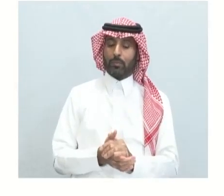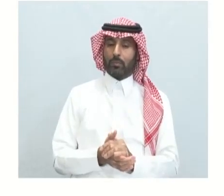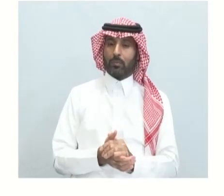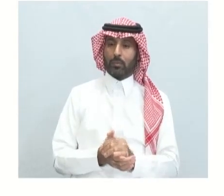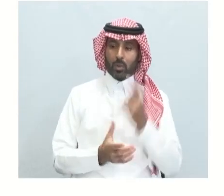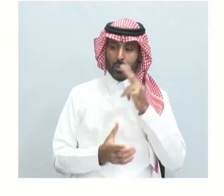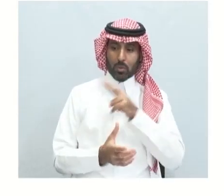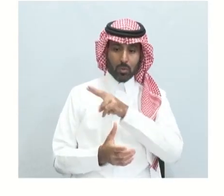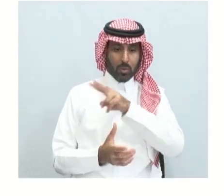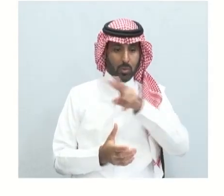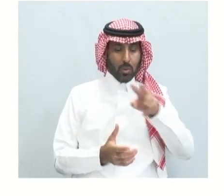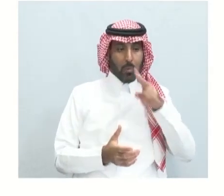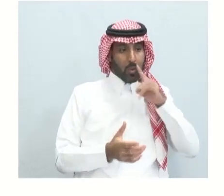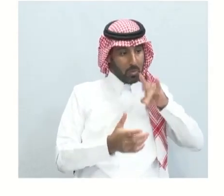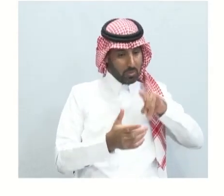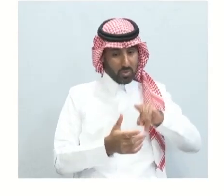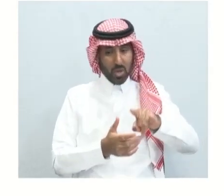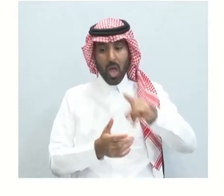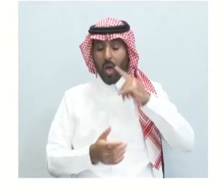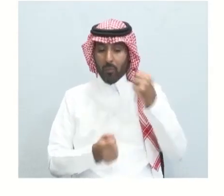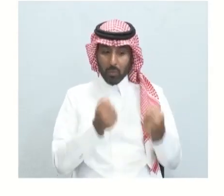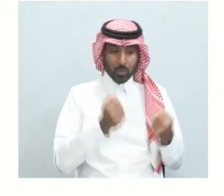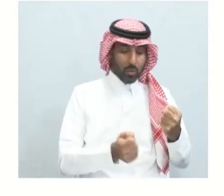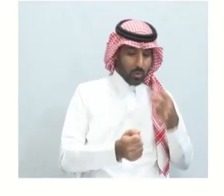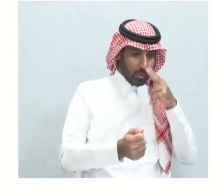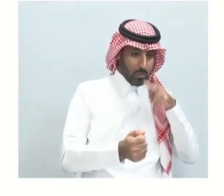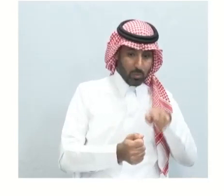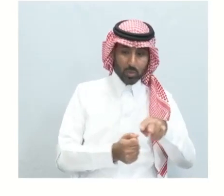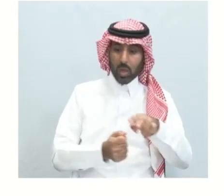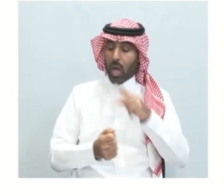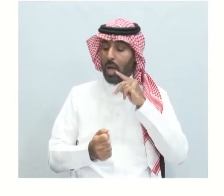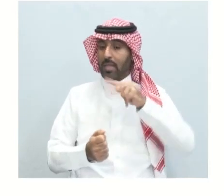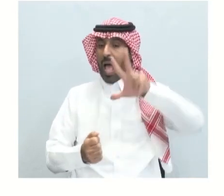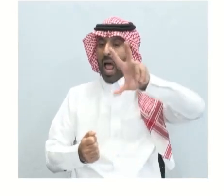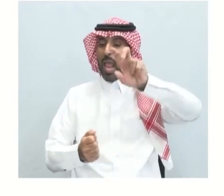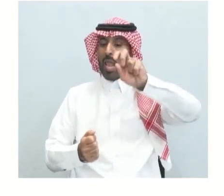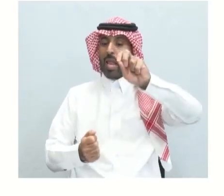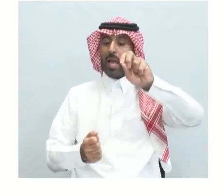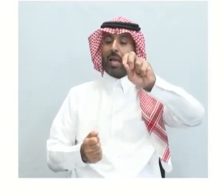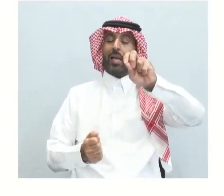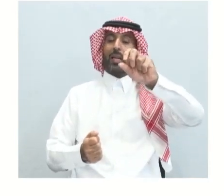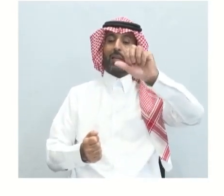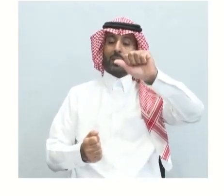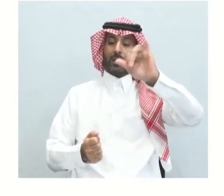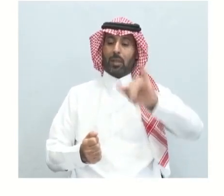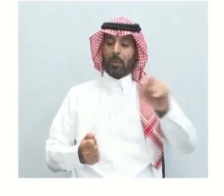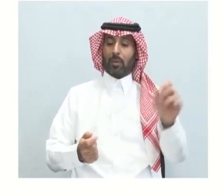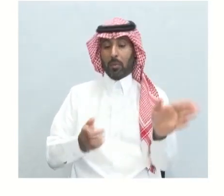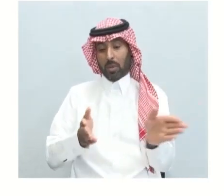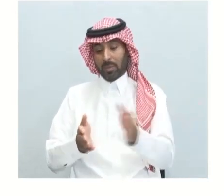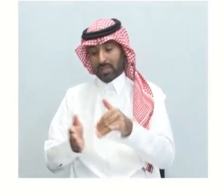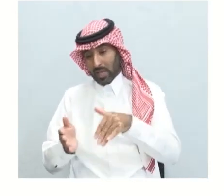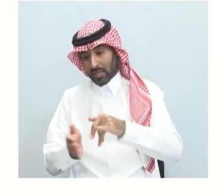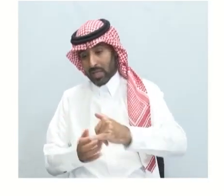يمكن للمسافر برا من منطقه القسيم ومنطقه هائل الى المدينه